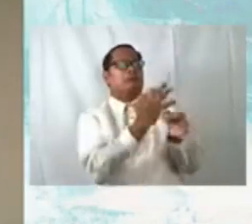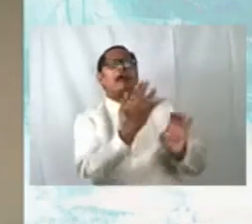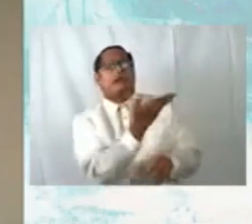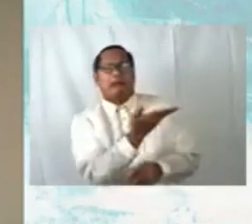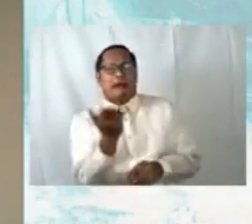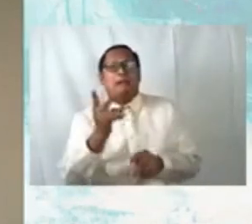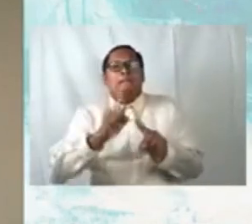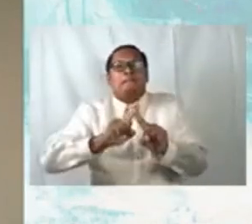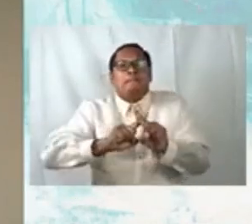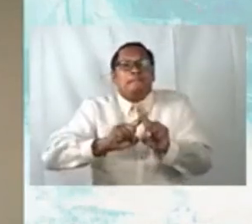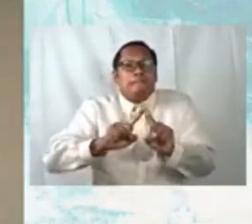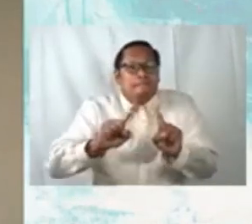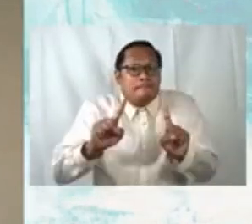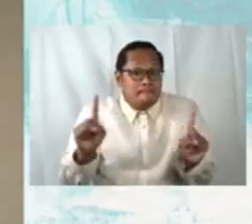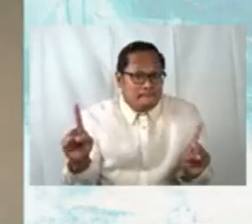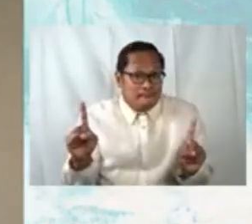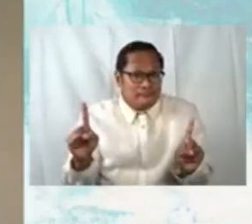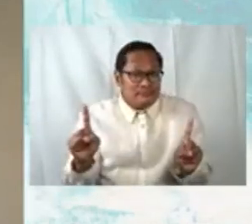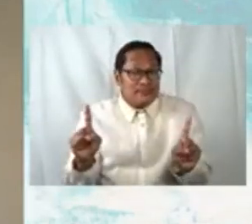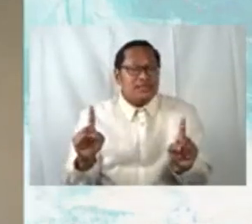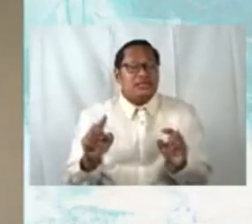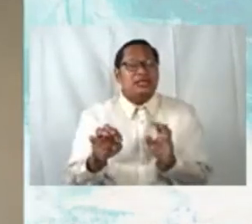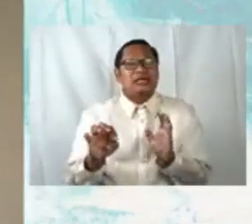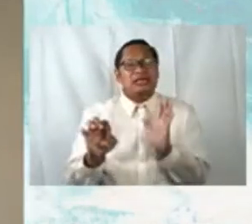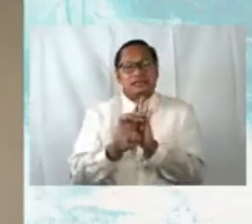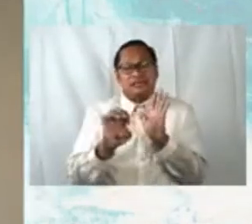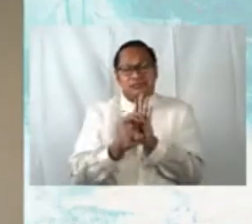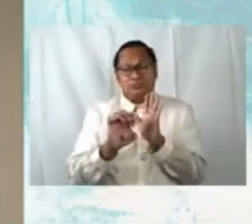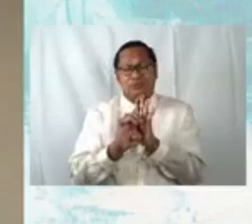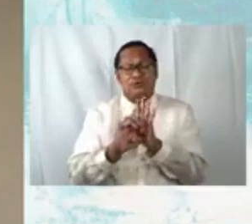Pero, kung ikaw ay